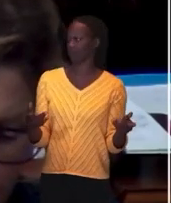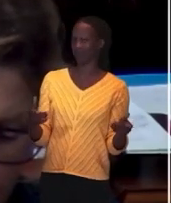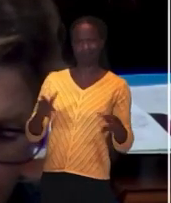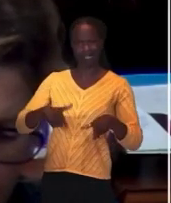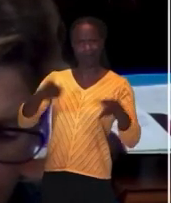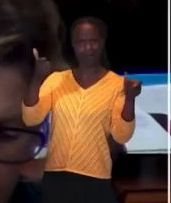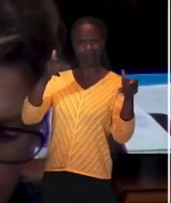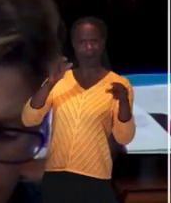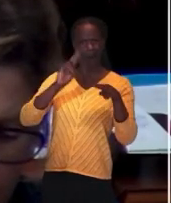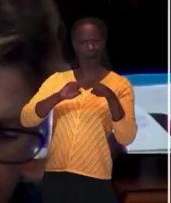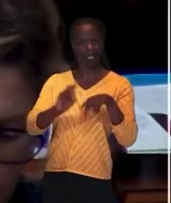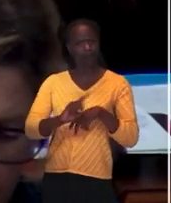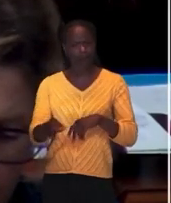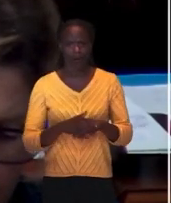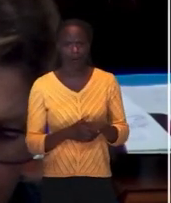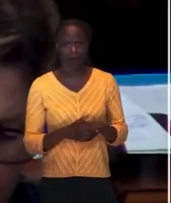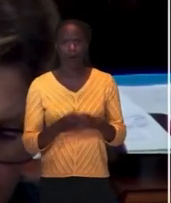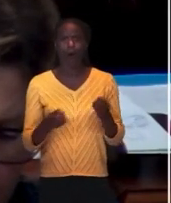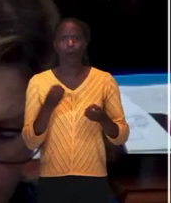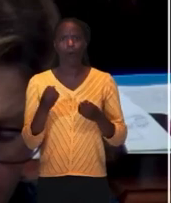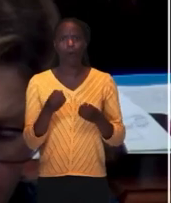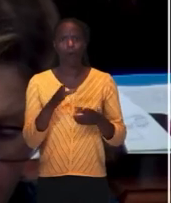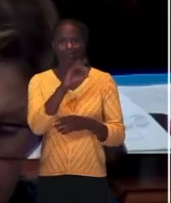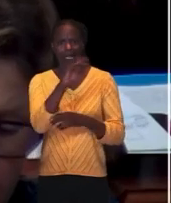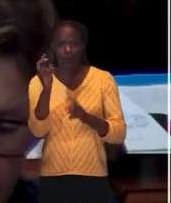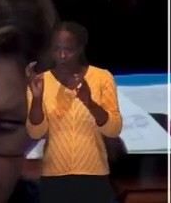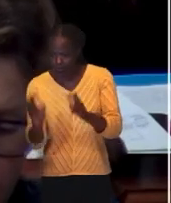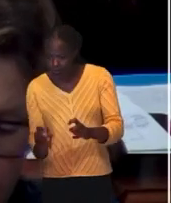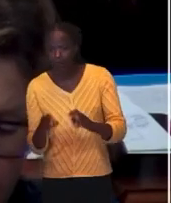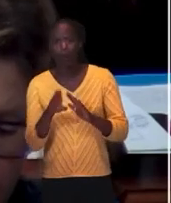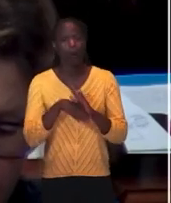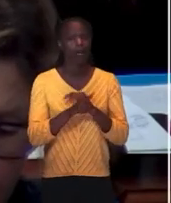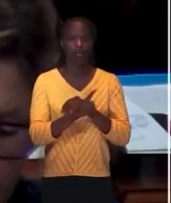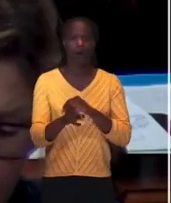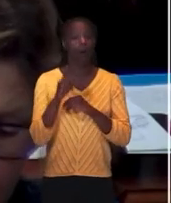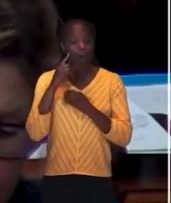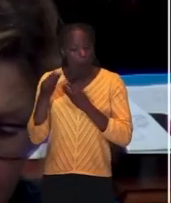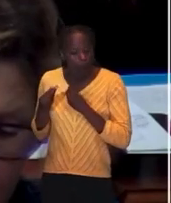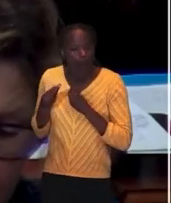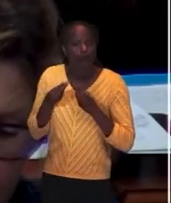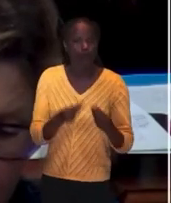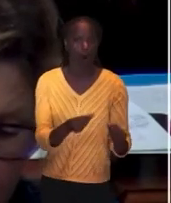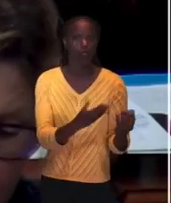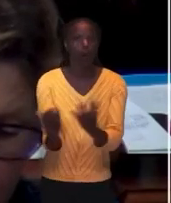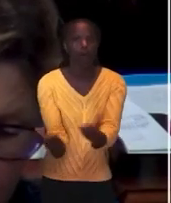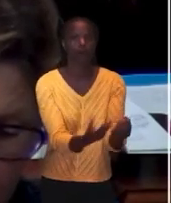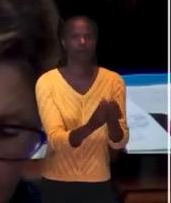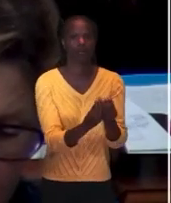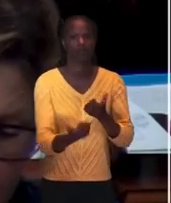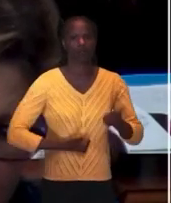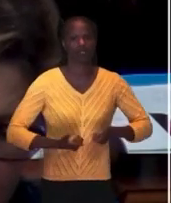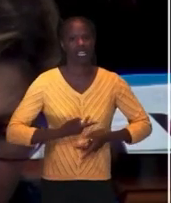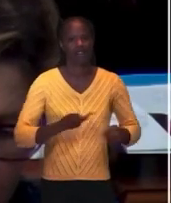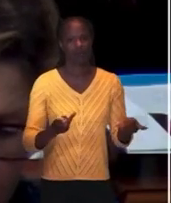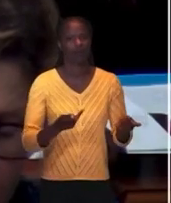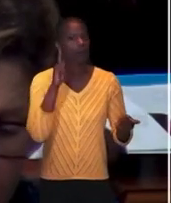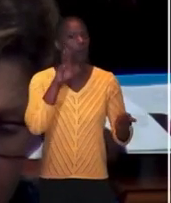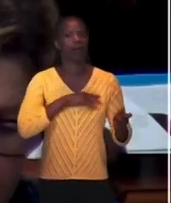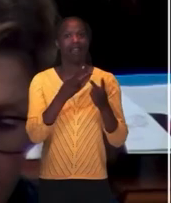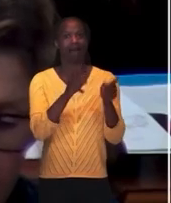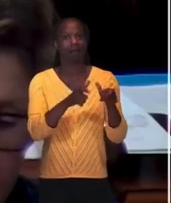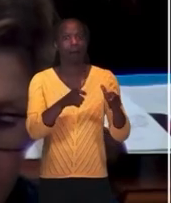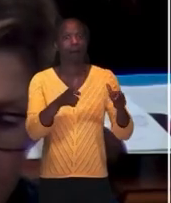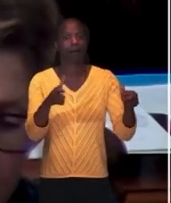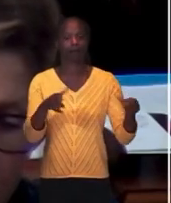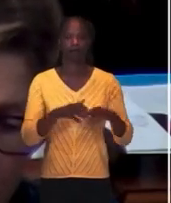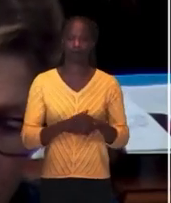pas d'émettre moins ou d'isoler mieux, c'est important. Il s'agit d'offrir des services publics supplémentaires dans une ville qui par ailleurs grandit. Vous le